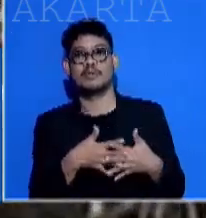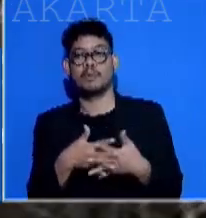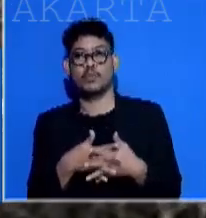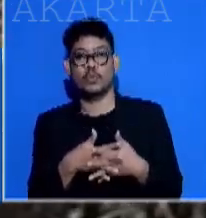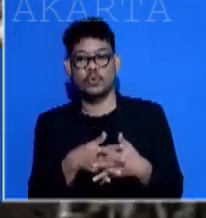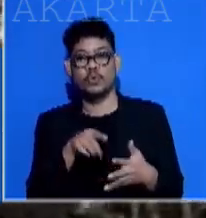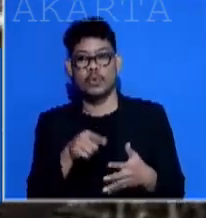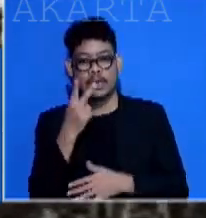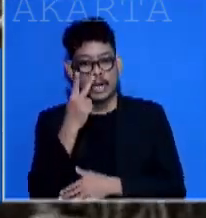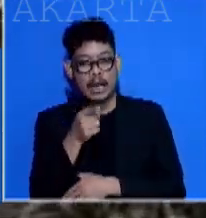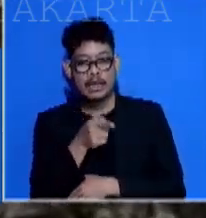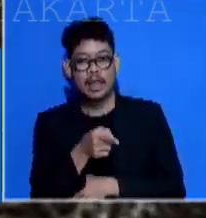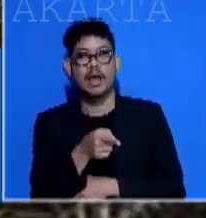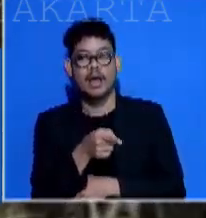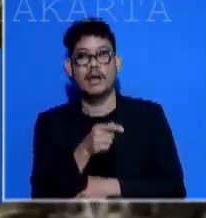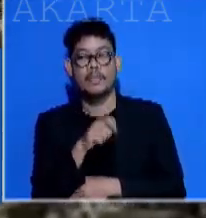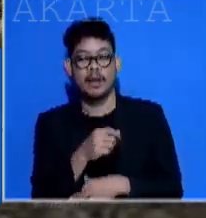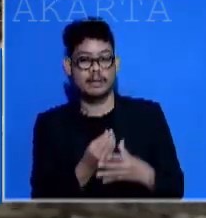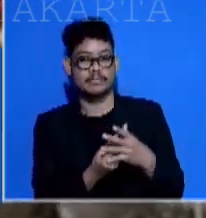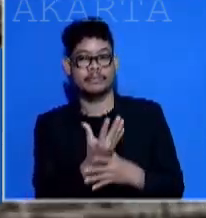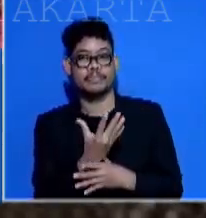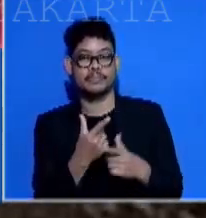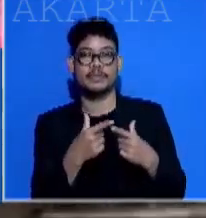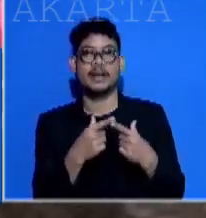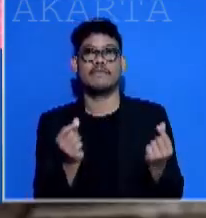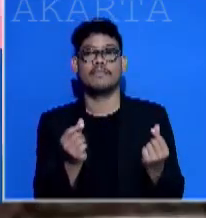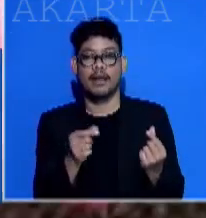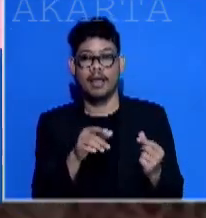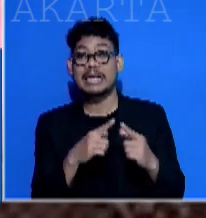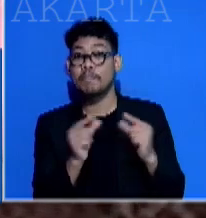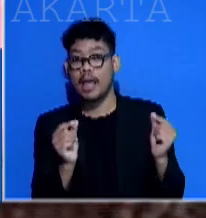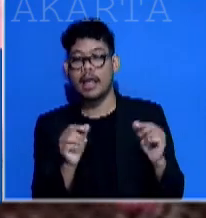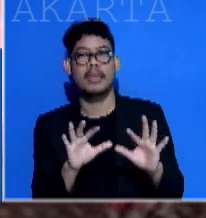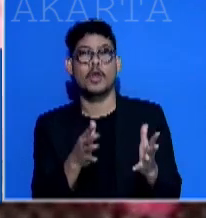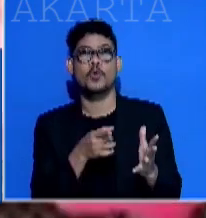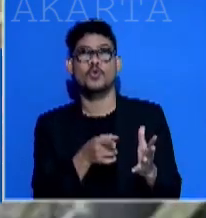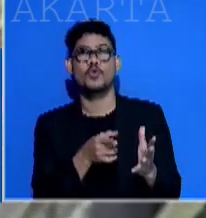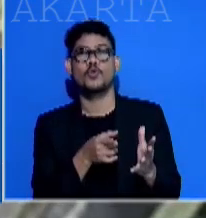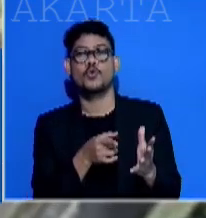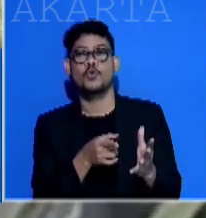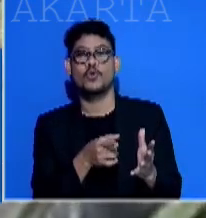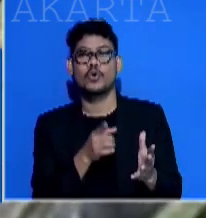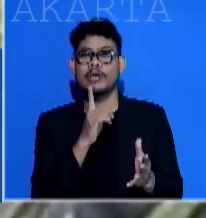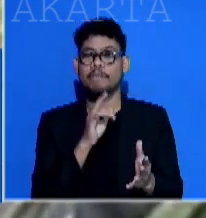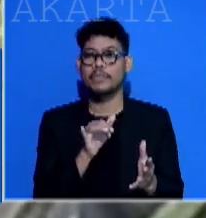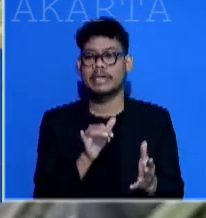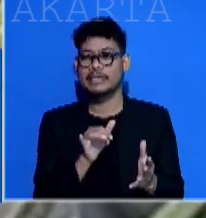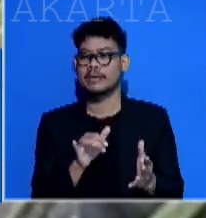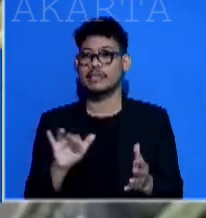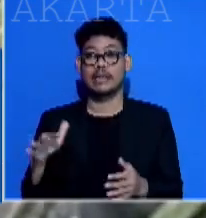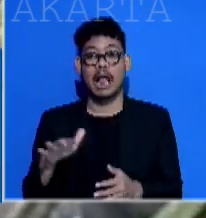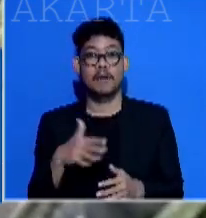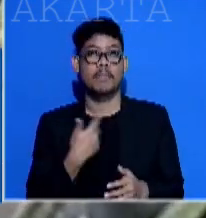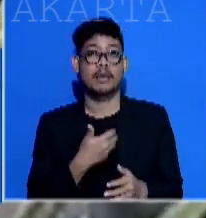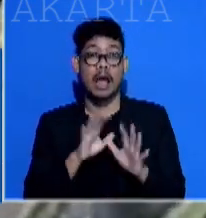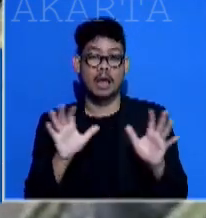tanaman adenium utawi kamboja Jepang mekaten mujudaken setunggaling jinis tanaman hias ingkang boten remen toya. Menawi kekataan